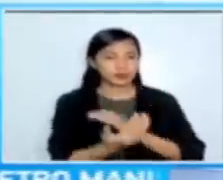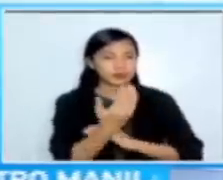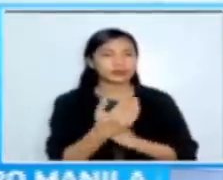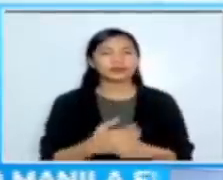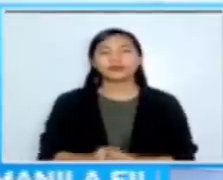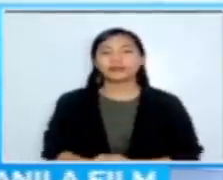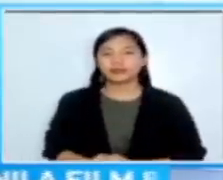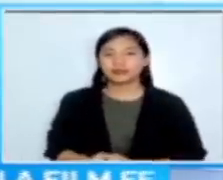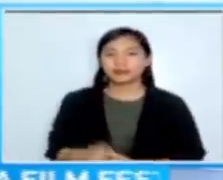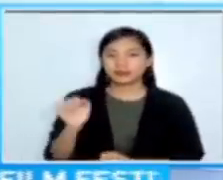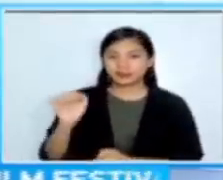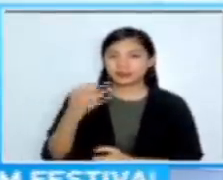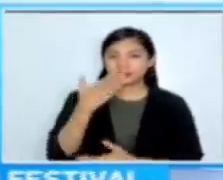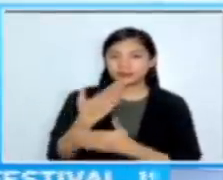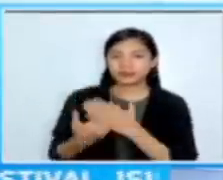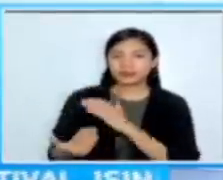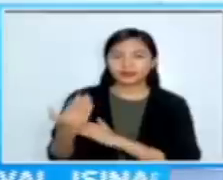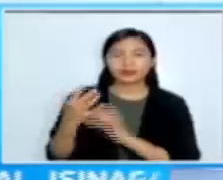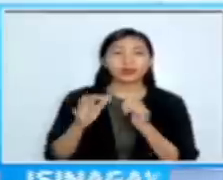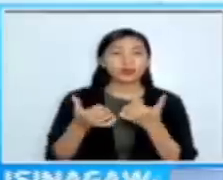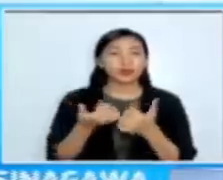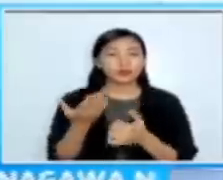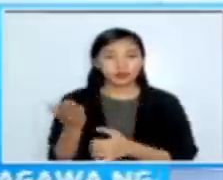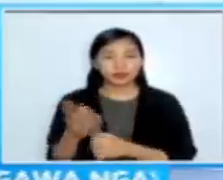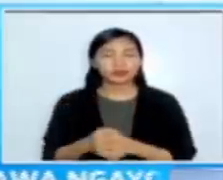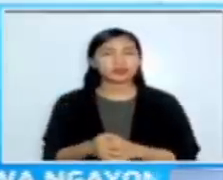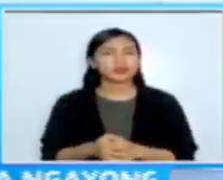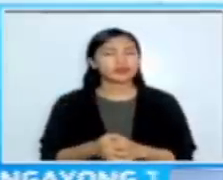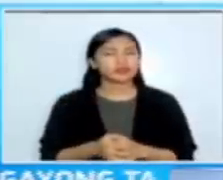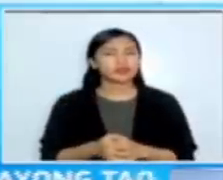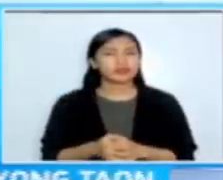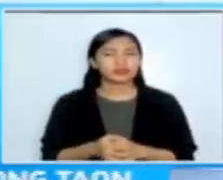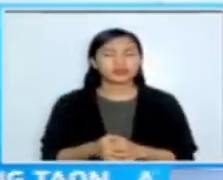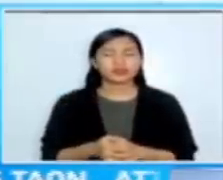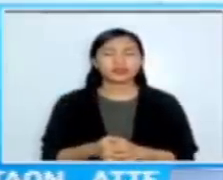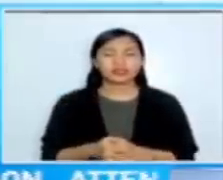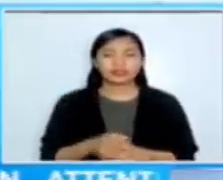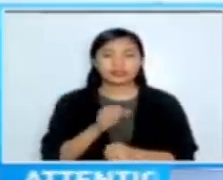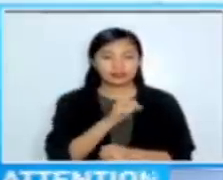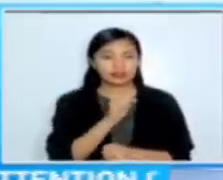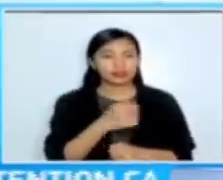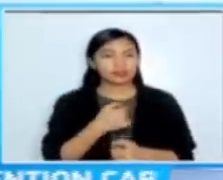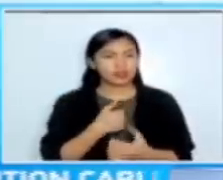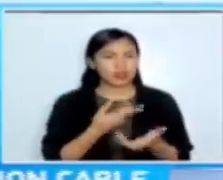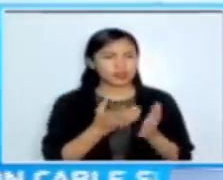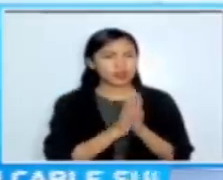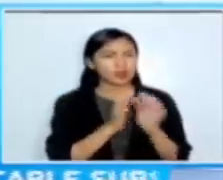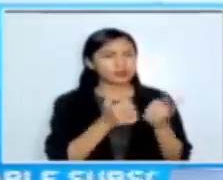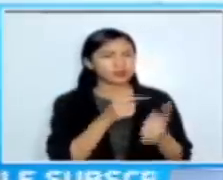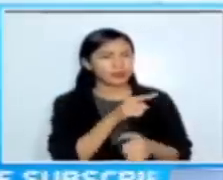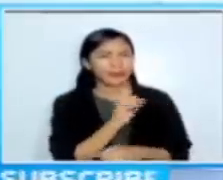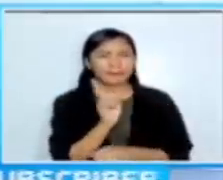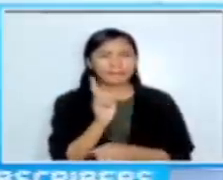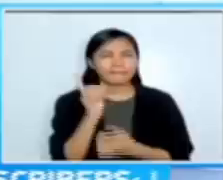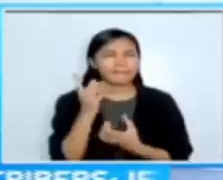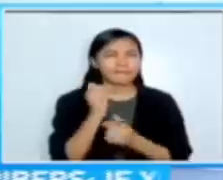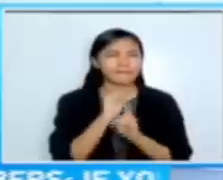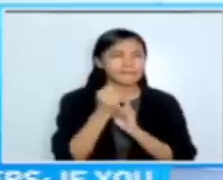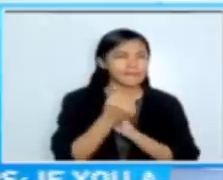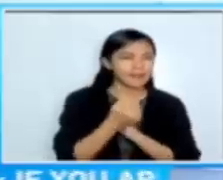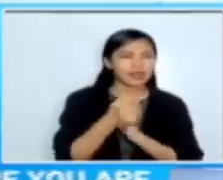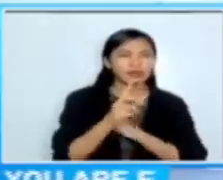Raffy. Kumusta ka na? Sa okay lang po. Kayo po. Kayo po ang kukumustahin namin. Kumusta po yung sitwasyon ng probinsya matapos yung pananalasa ng Bagyong